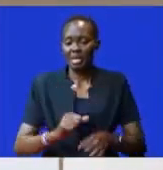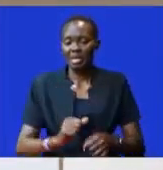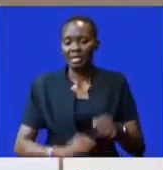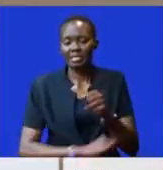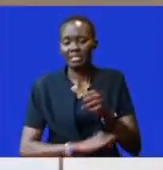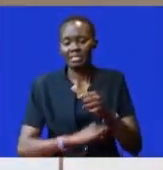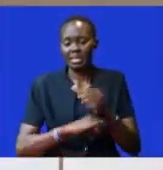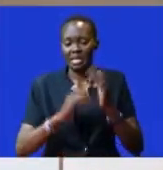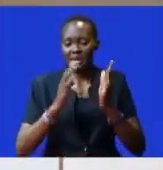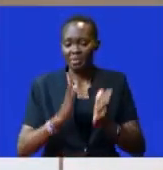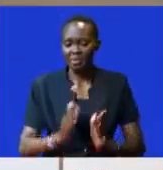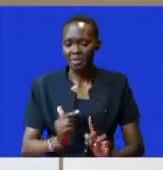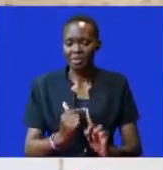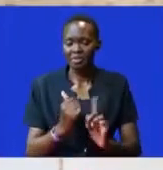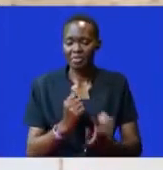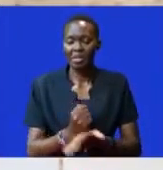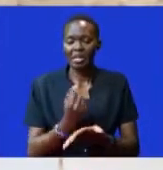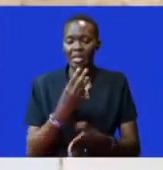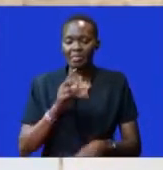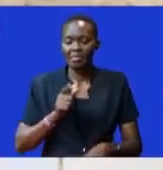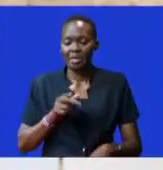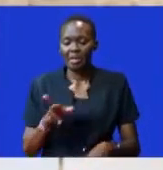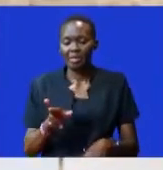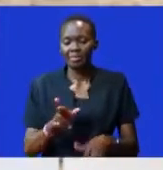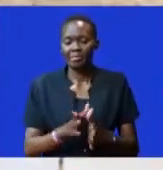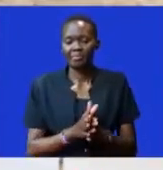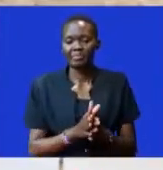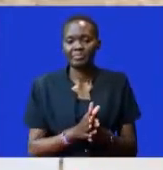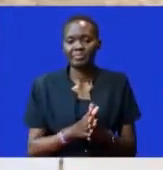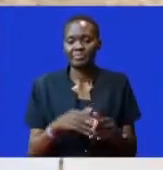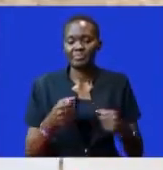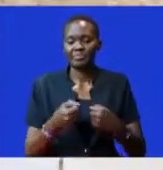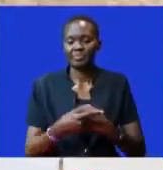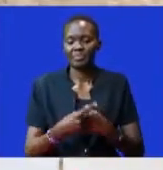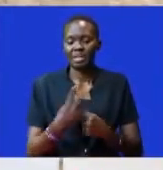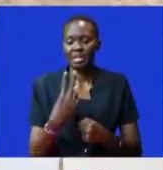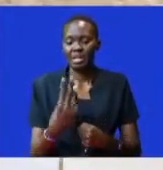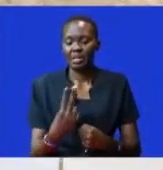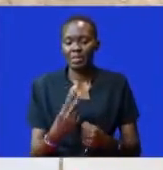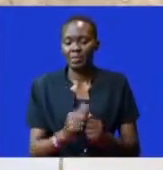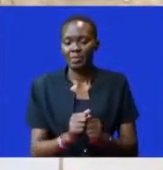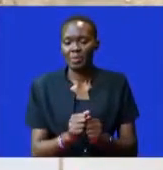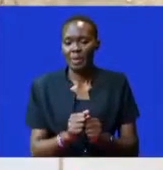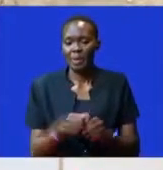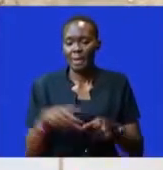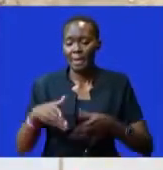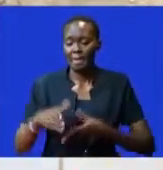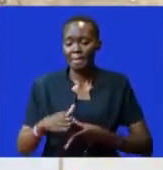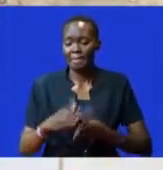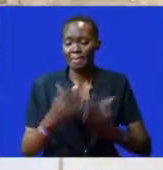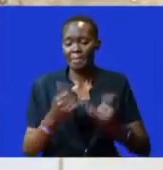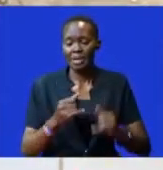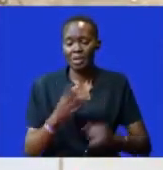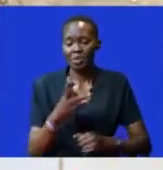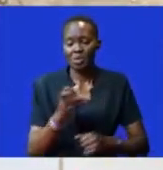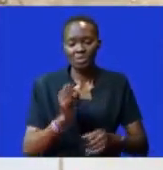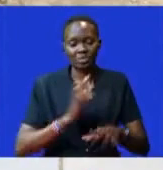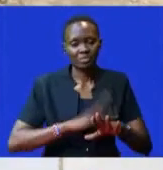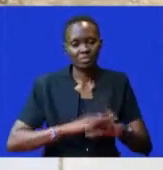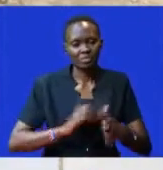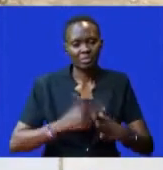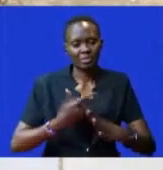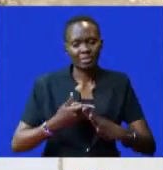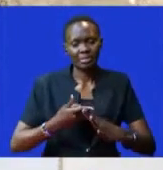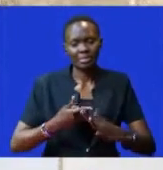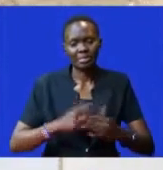chunygi olendo ni koyie to gone atho. Februari, to nanyuole kober abera, to koromo dweche adek,